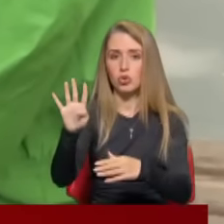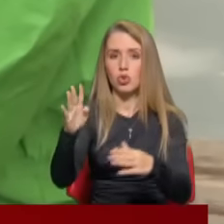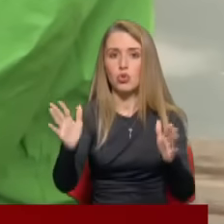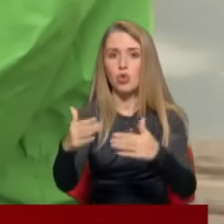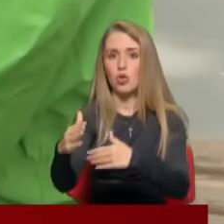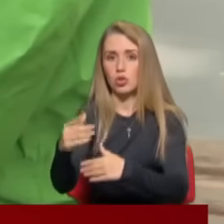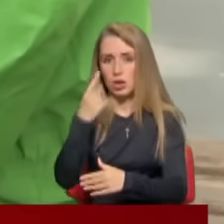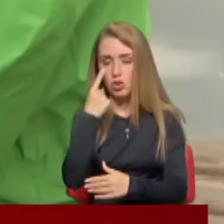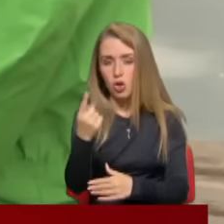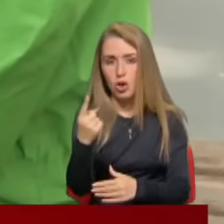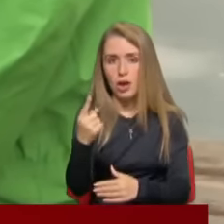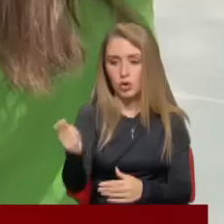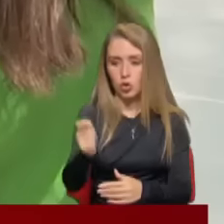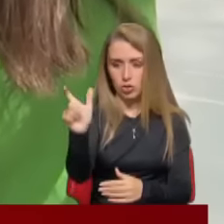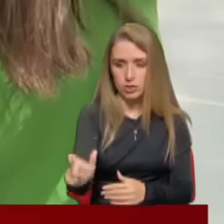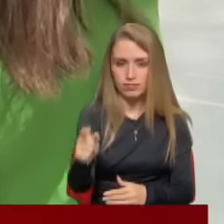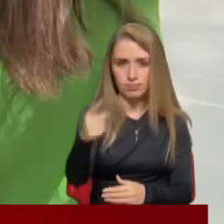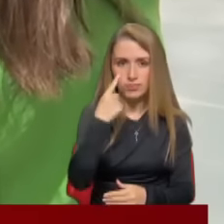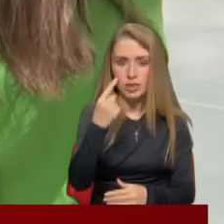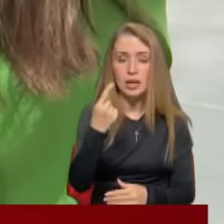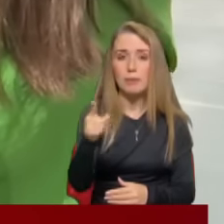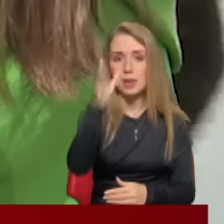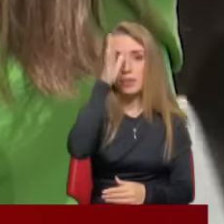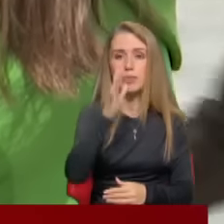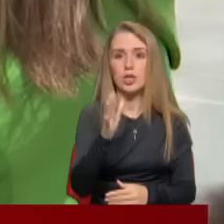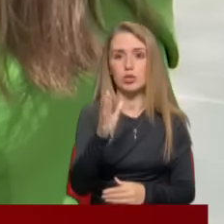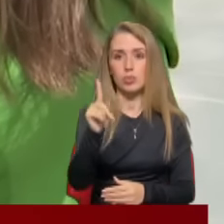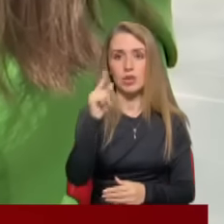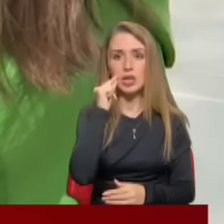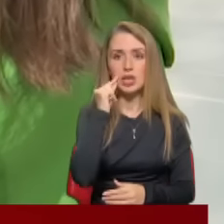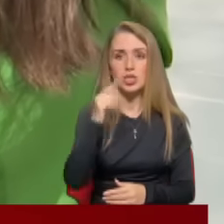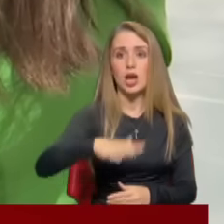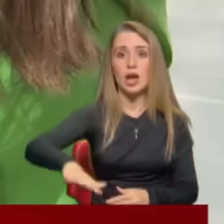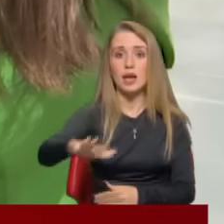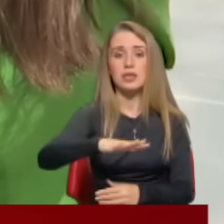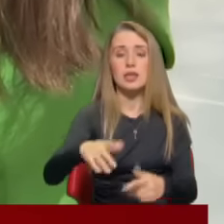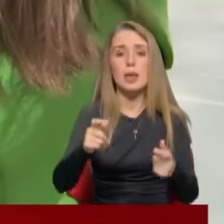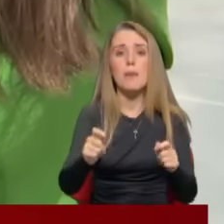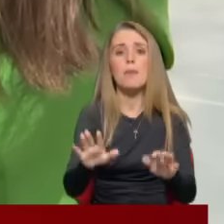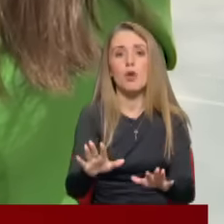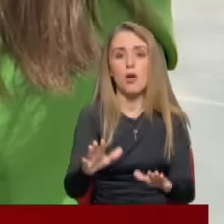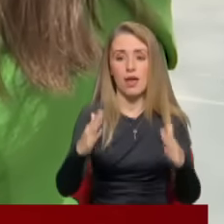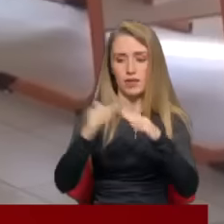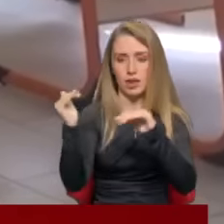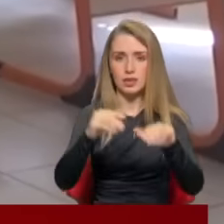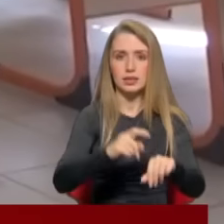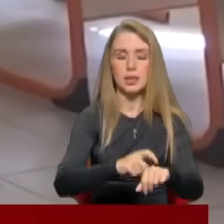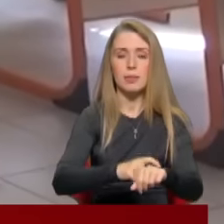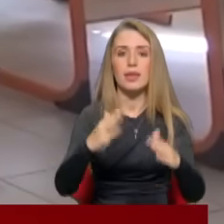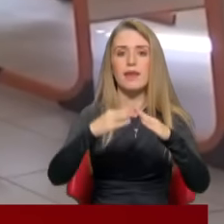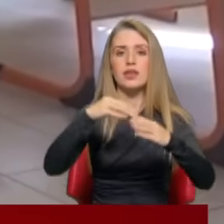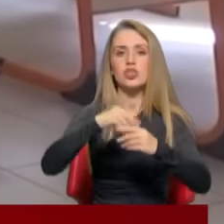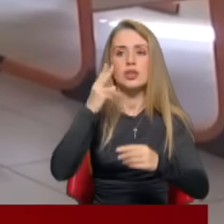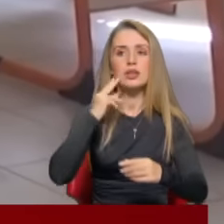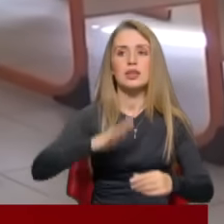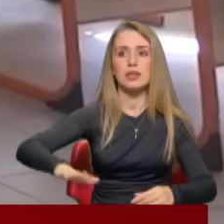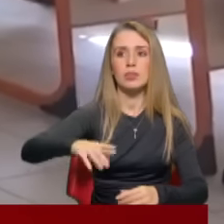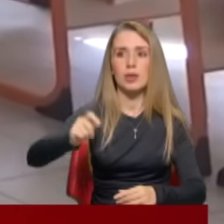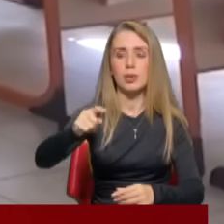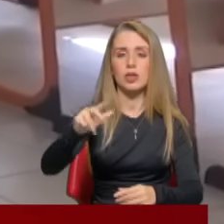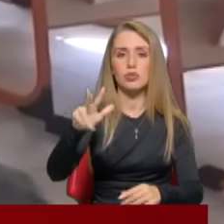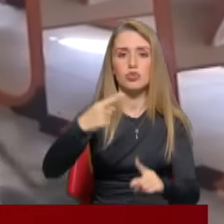bir evi temizleyen bir görevli için. En az 1500 lira. Tek kişi, o da her işi yapmıyor yani normal bir eve geldiğinde. Evde temizliğe gidenler